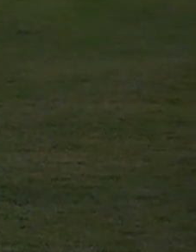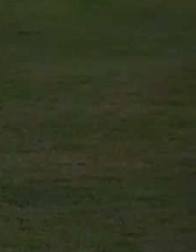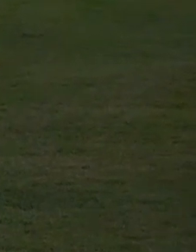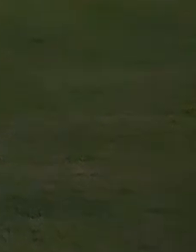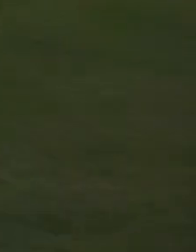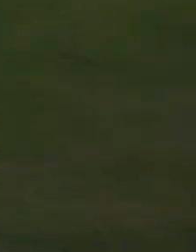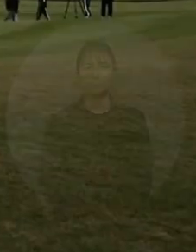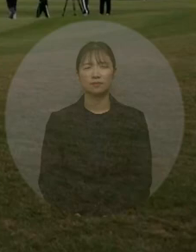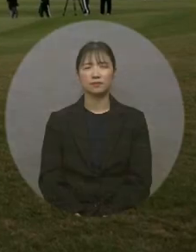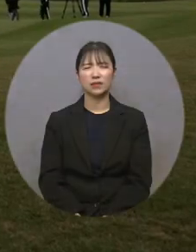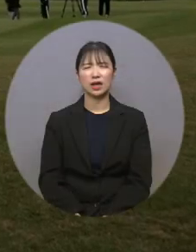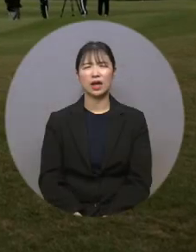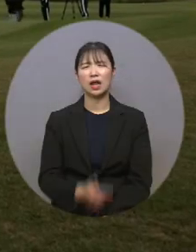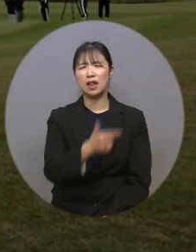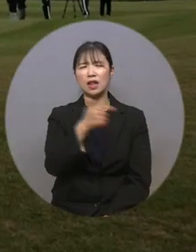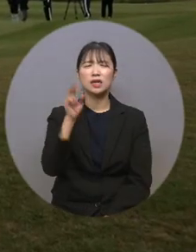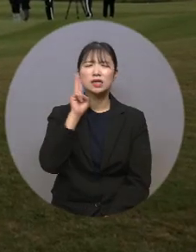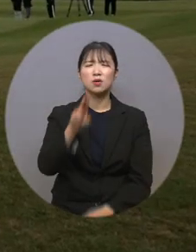아, 너무 왼쪽이야.